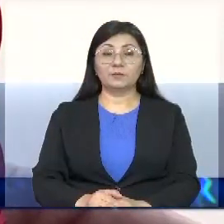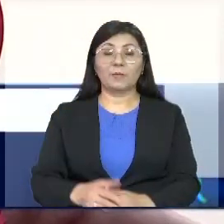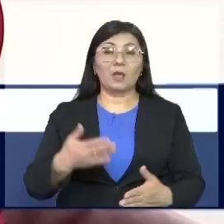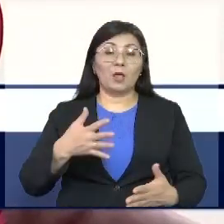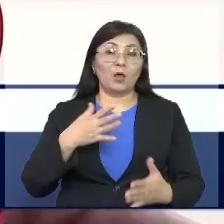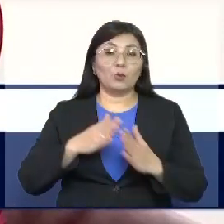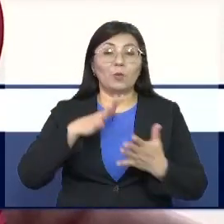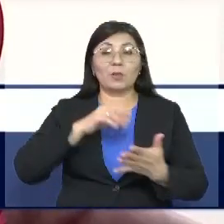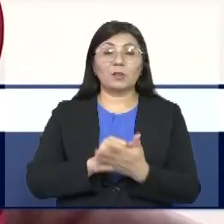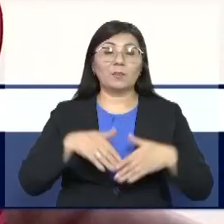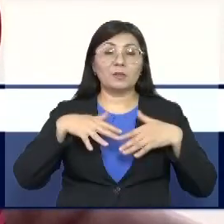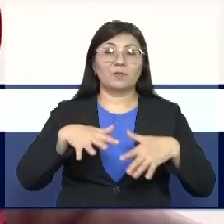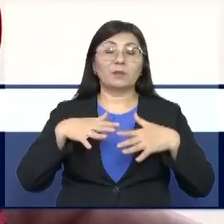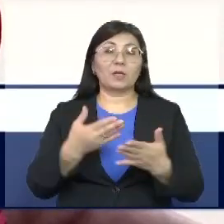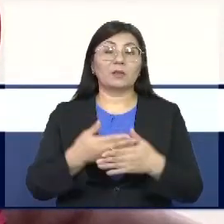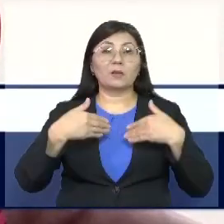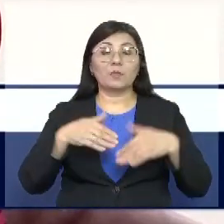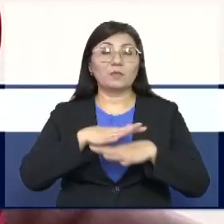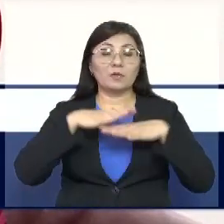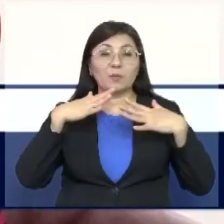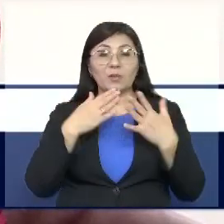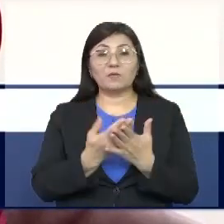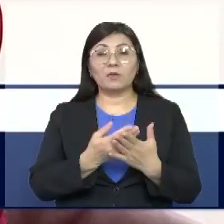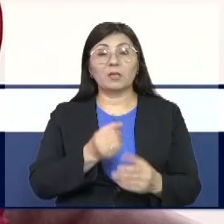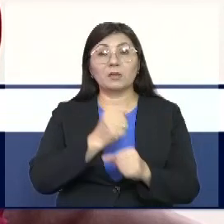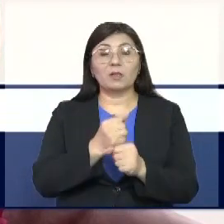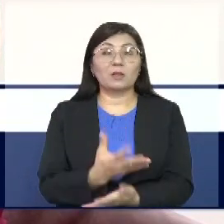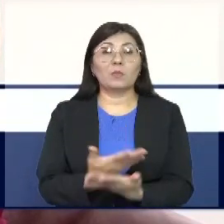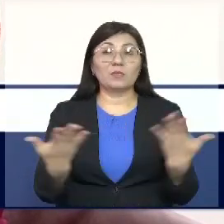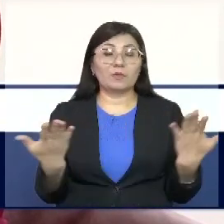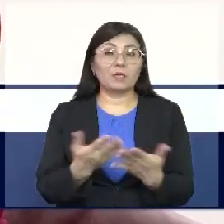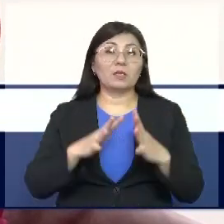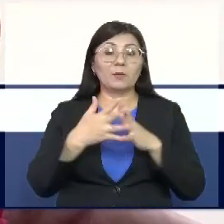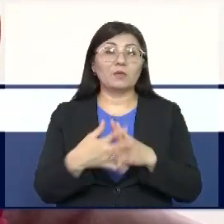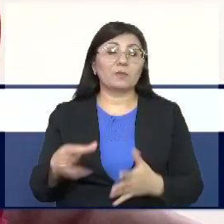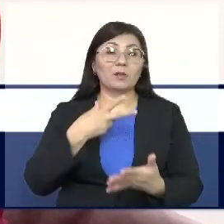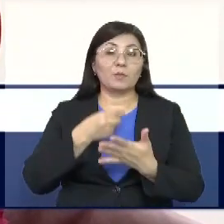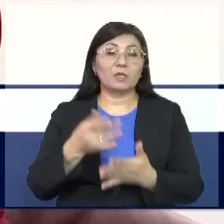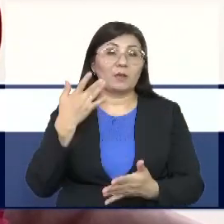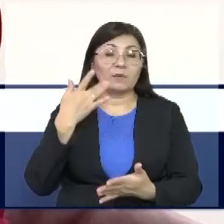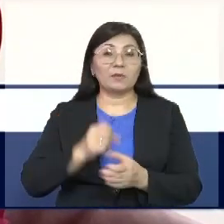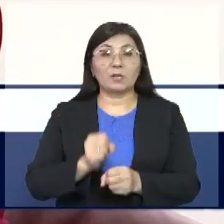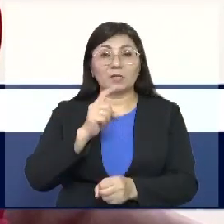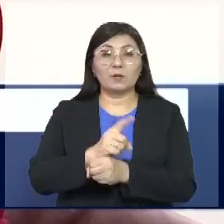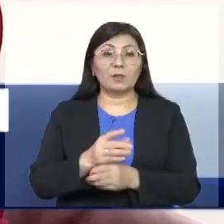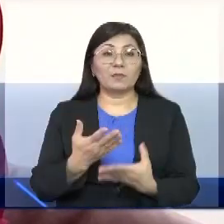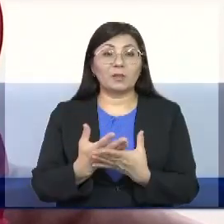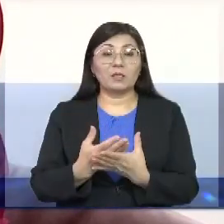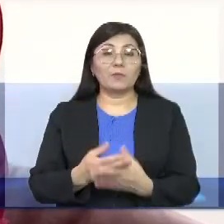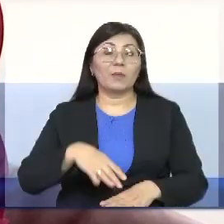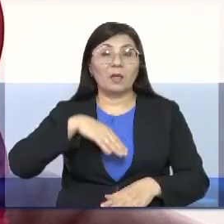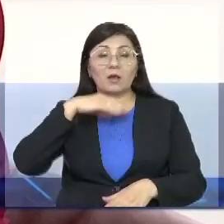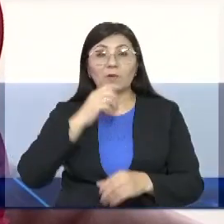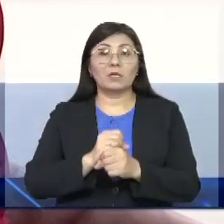Дома занимаюсь швейным производством, выпуская очень большой ассортимент продукции. Из нашего села люди покупают постоянно заказы. В общем, заказа